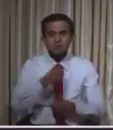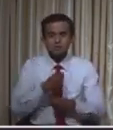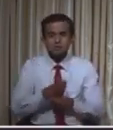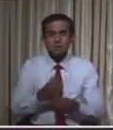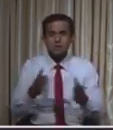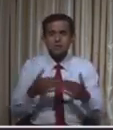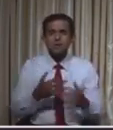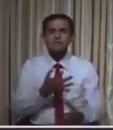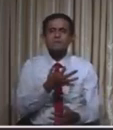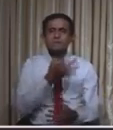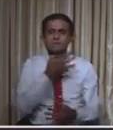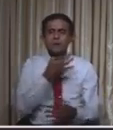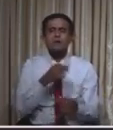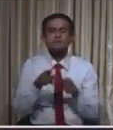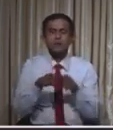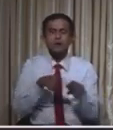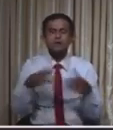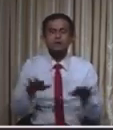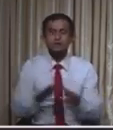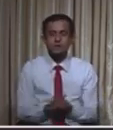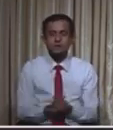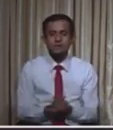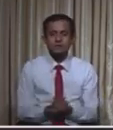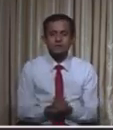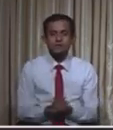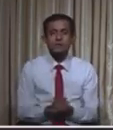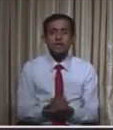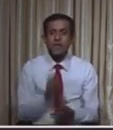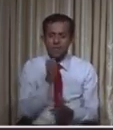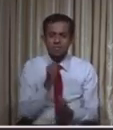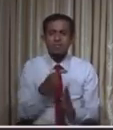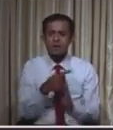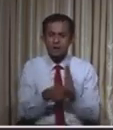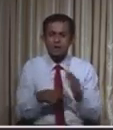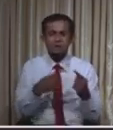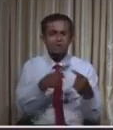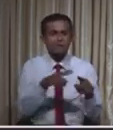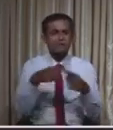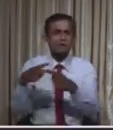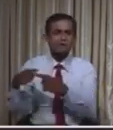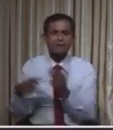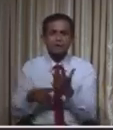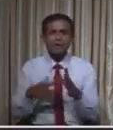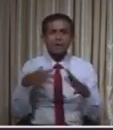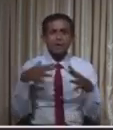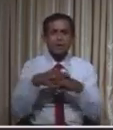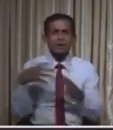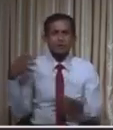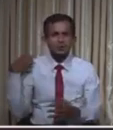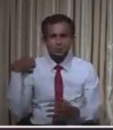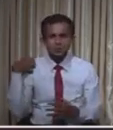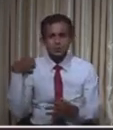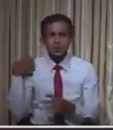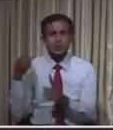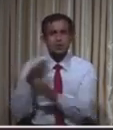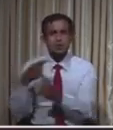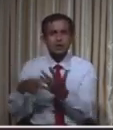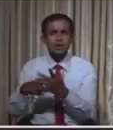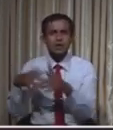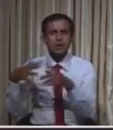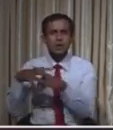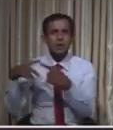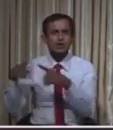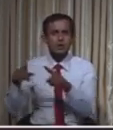තවත් විහිළුවක් බවට පත් වෙච්ච දෙයක්. ඇත්ත අපේ රටේ විවිධාකාර නීති මුස්ලිම් අයට බලපාන නීති දෙමළ